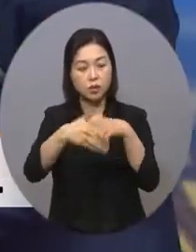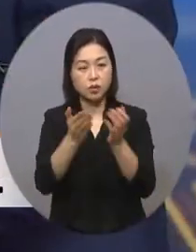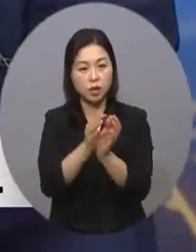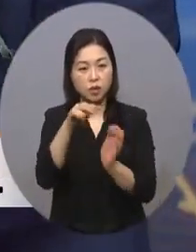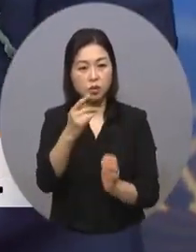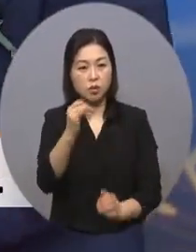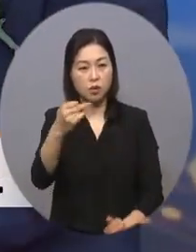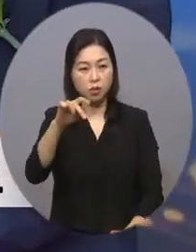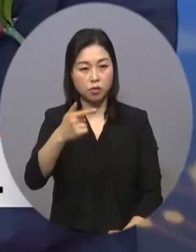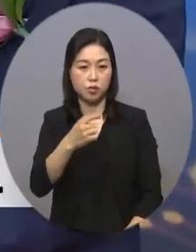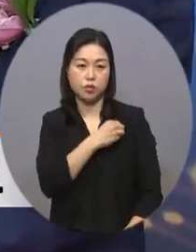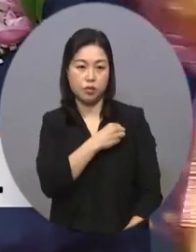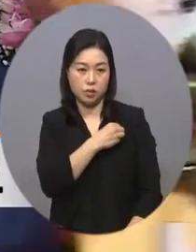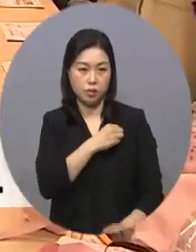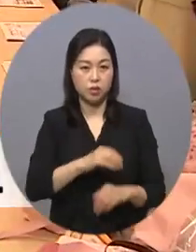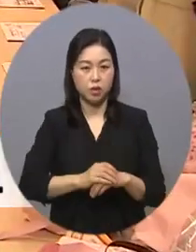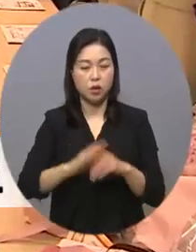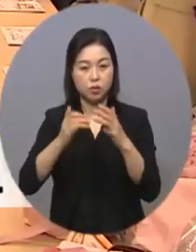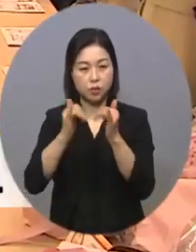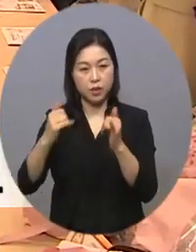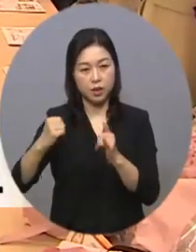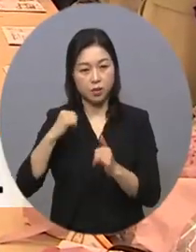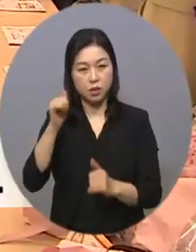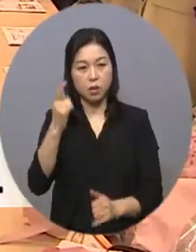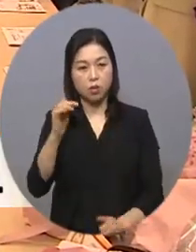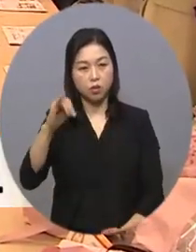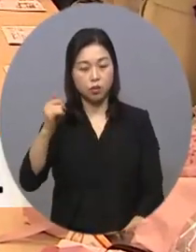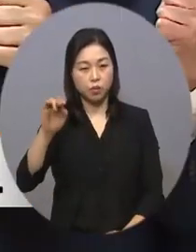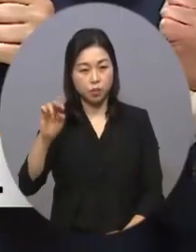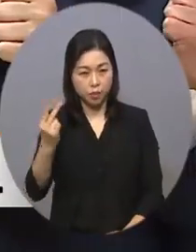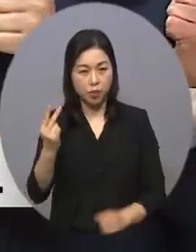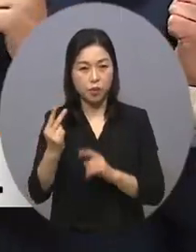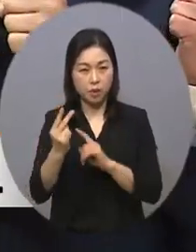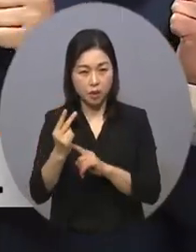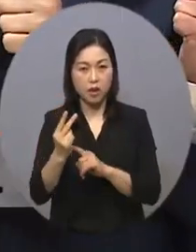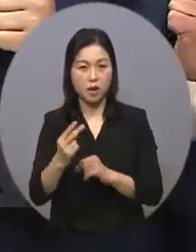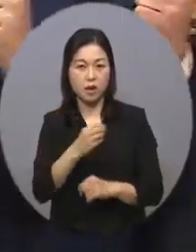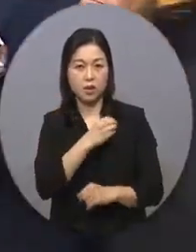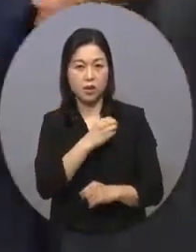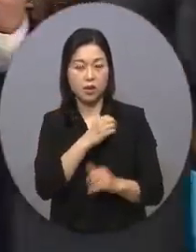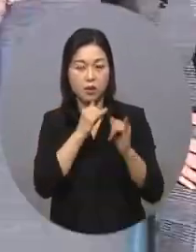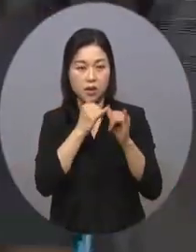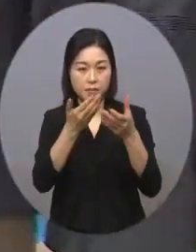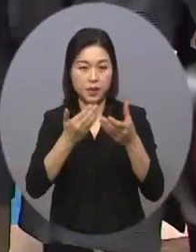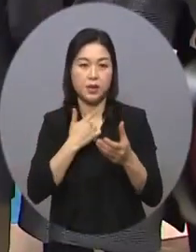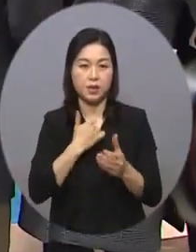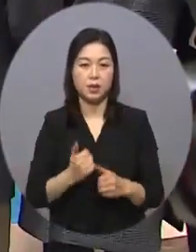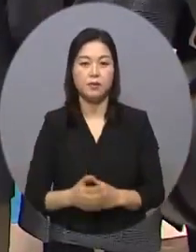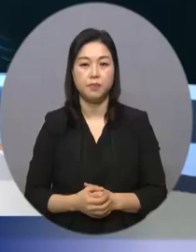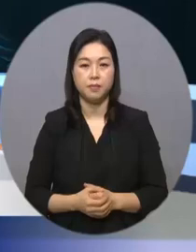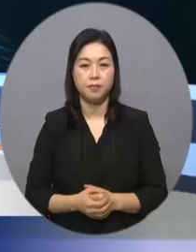소병훈 국회의원과 국민의힘 홍준표 국회의원 등이 수상에 영예를 안았습니다.